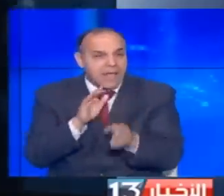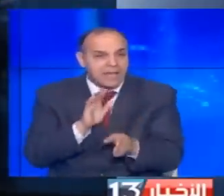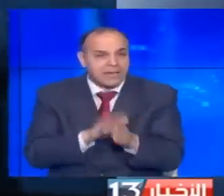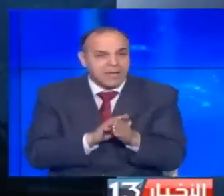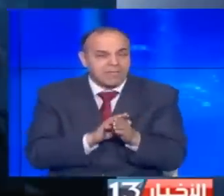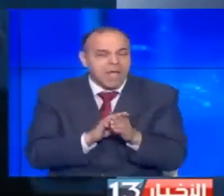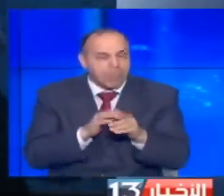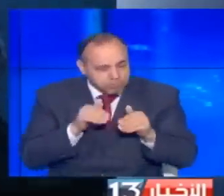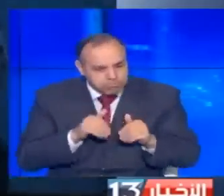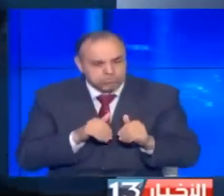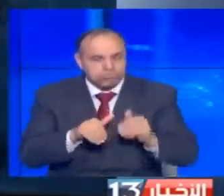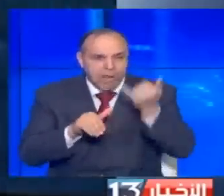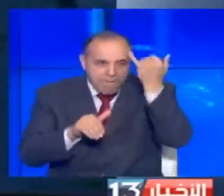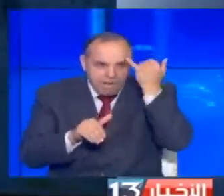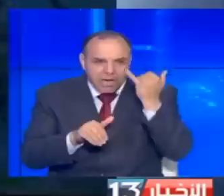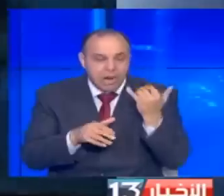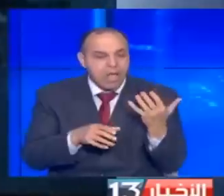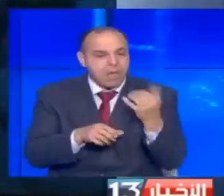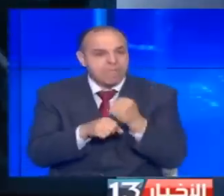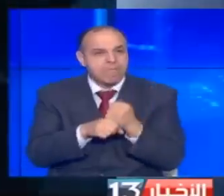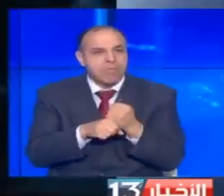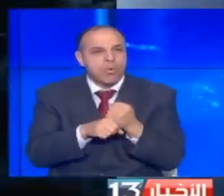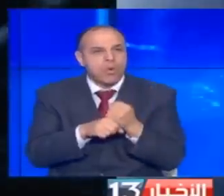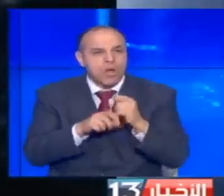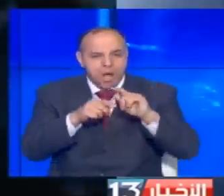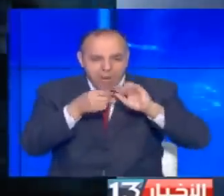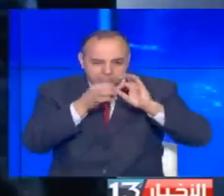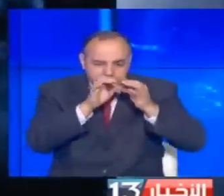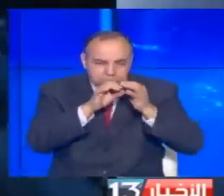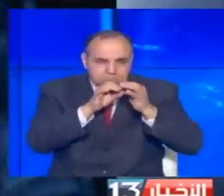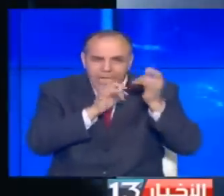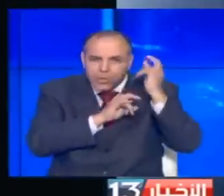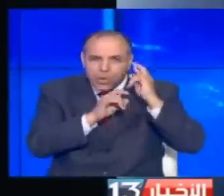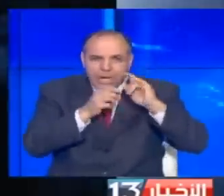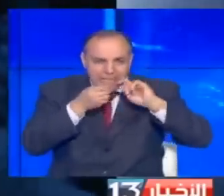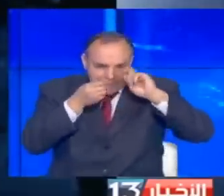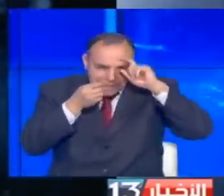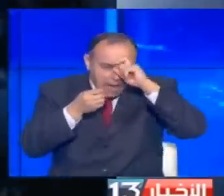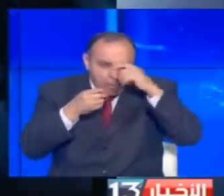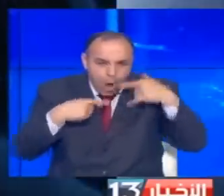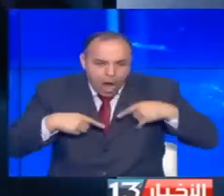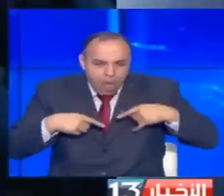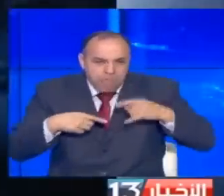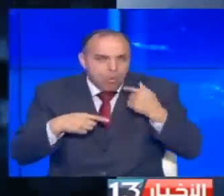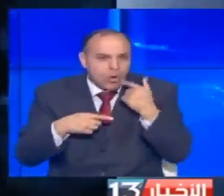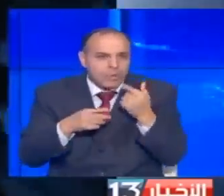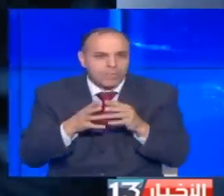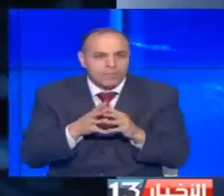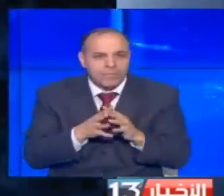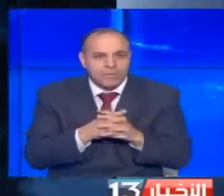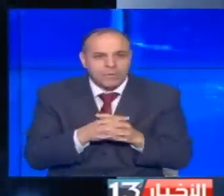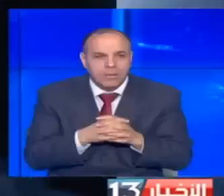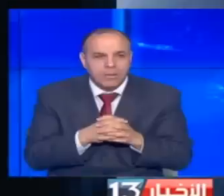المغامره التي حملت هم الى فك رموزي قصه غريبه و مثيره و مرعبه في الاجازات